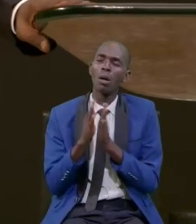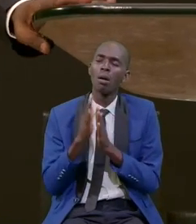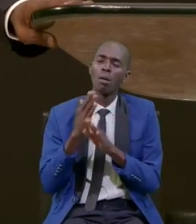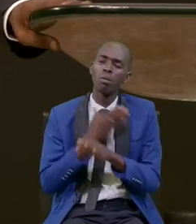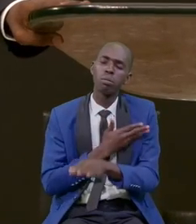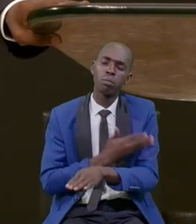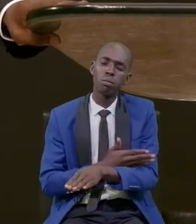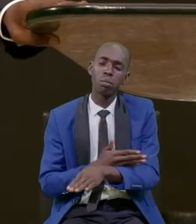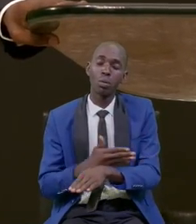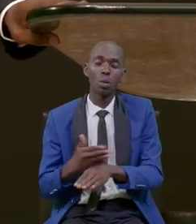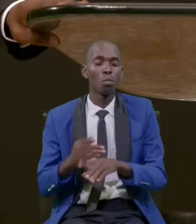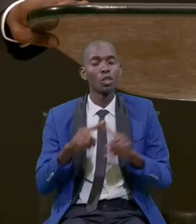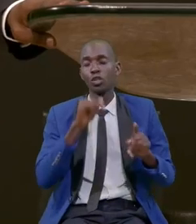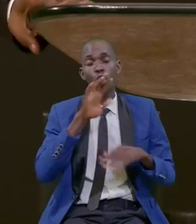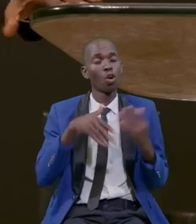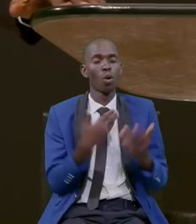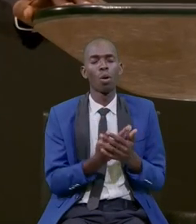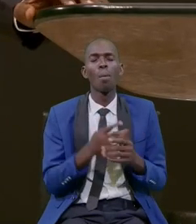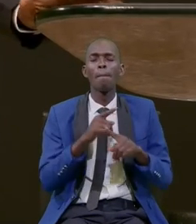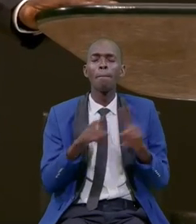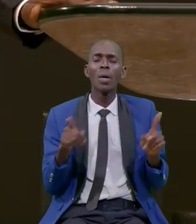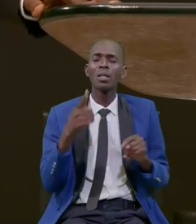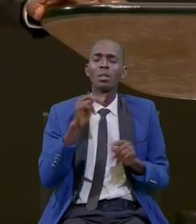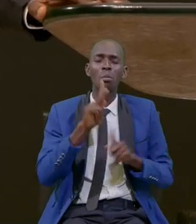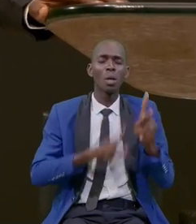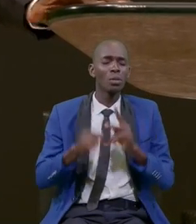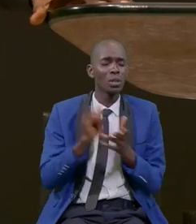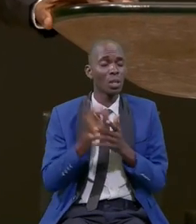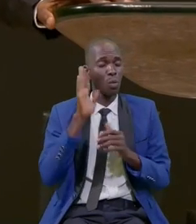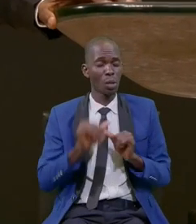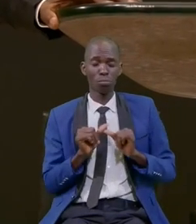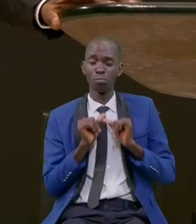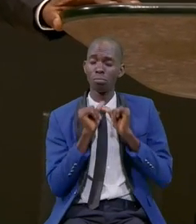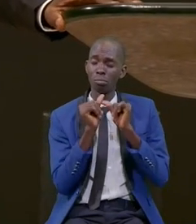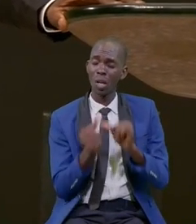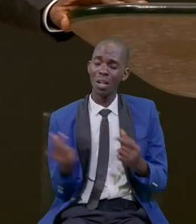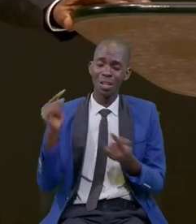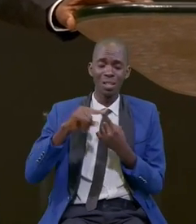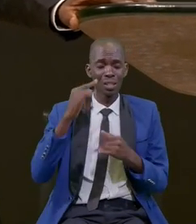Mais celui qui persévérera jusqu'à la fin sera sauvé.